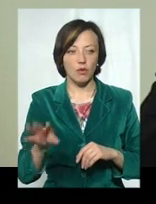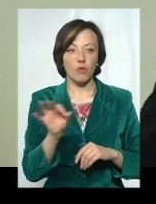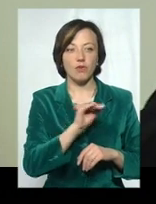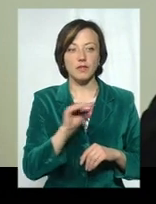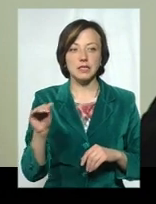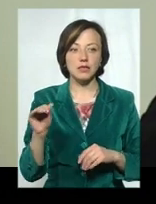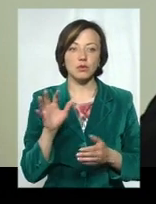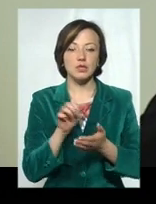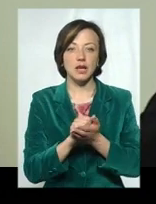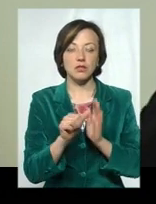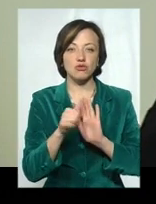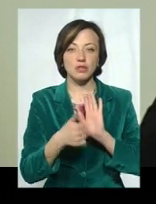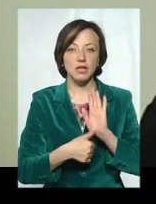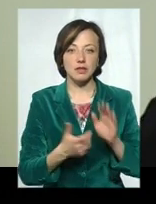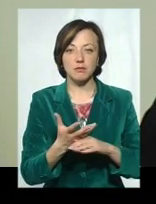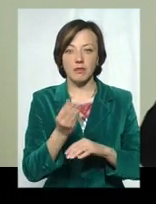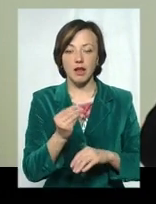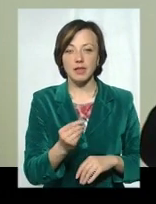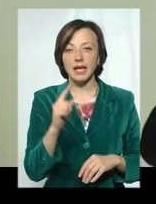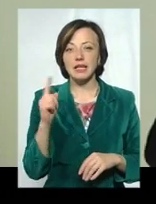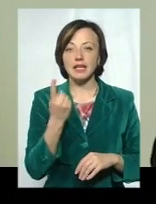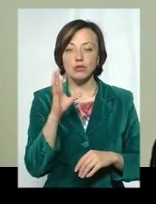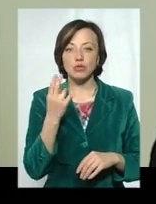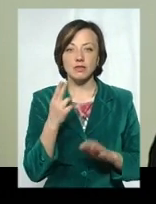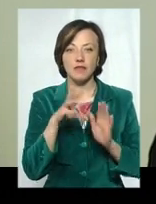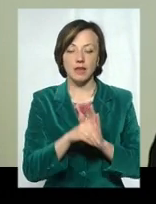Офіційно зайнятих 16. Платить ЄСВ 10.